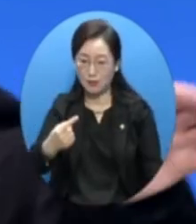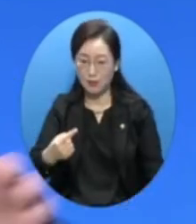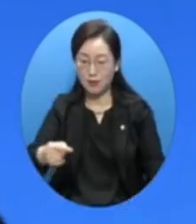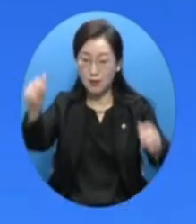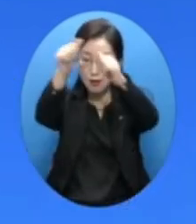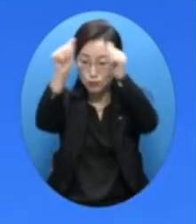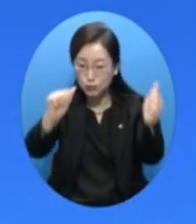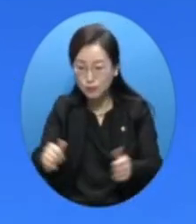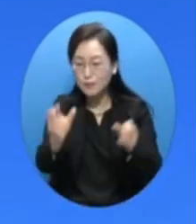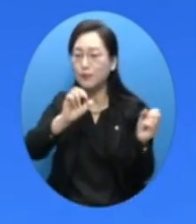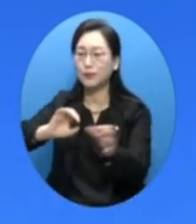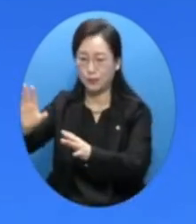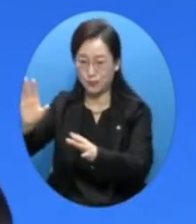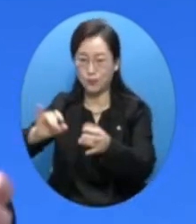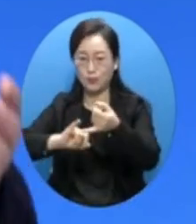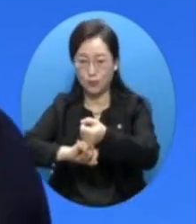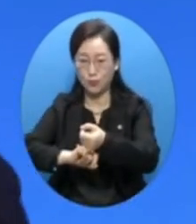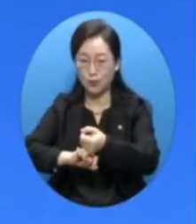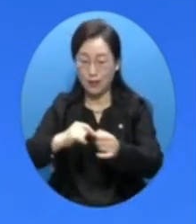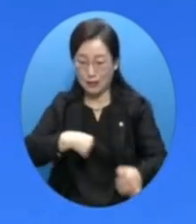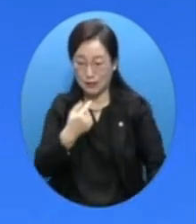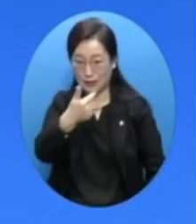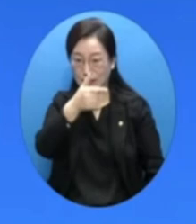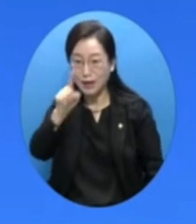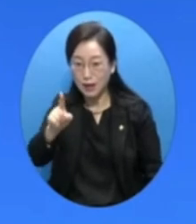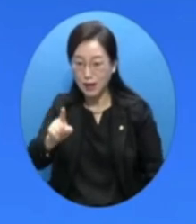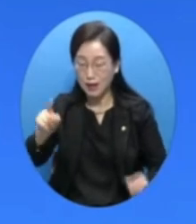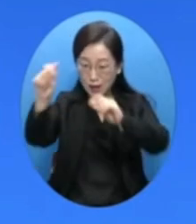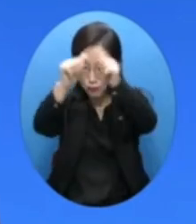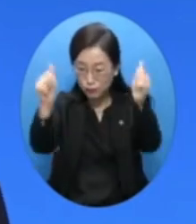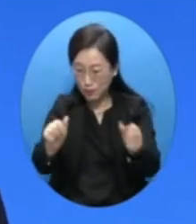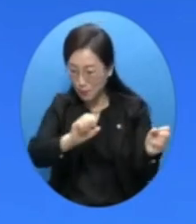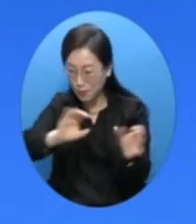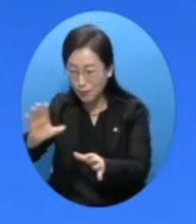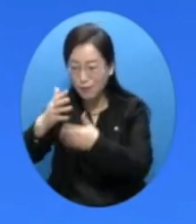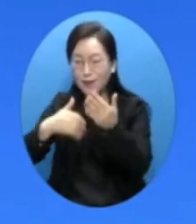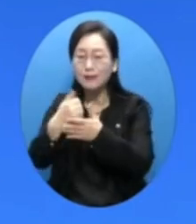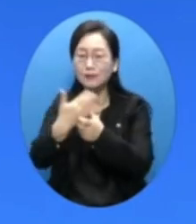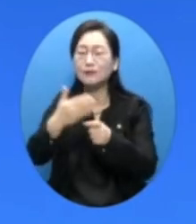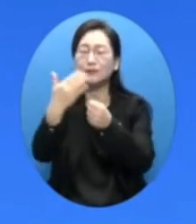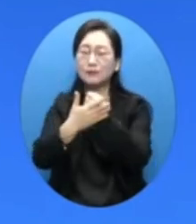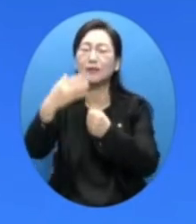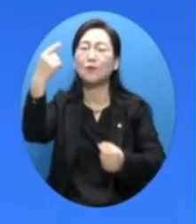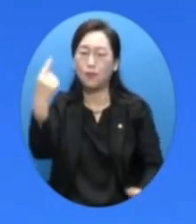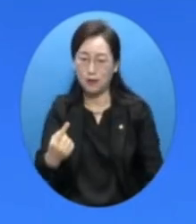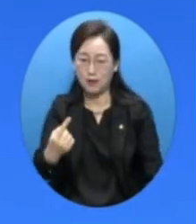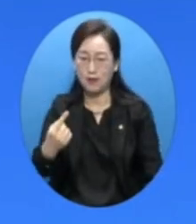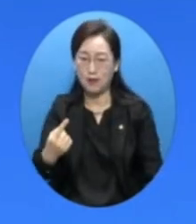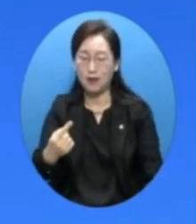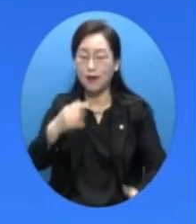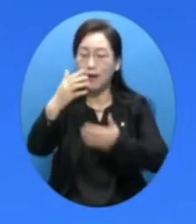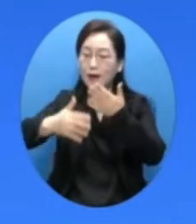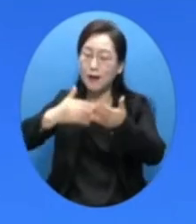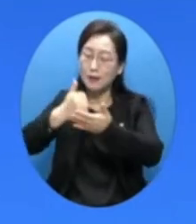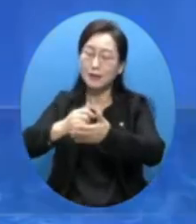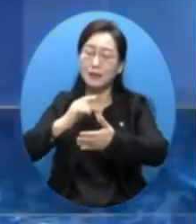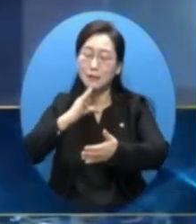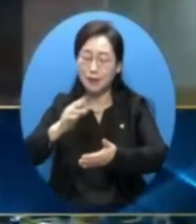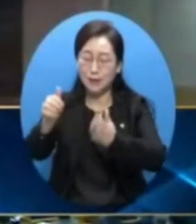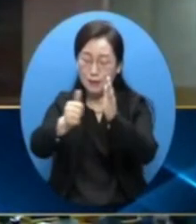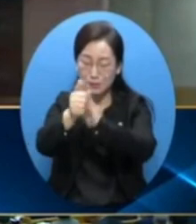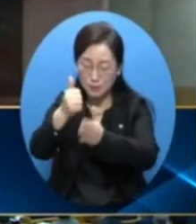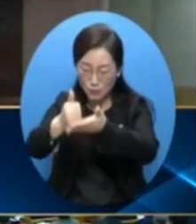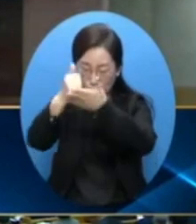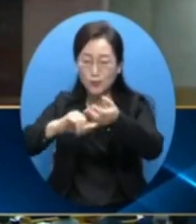제거해야 됩니다 나라고만 우상을 제거하면 하나님의 은혜가 임하게 되는 것입니다 우상을 제거하고 나가서 하나님만 섬기는 우리